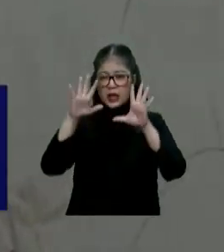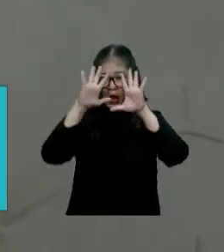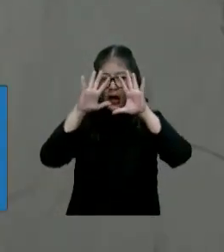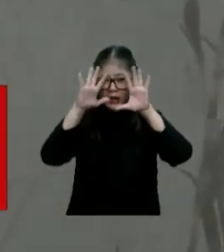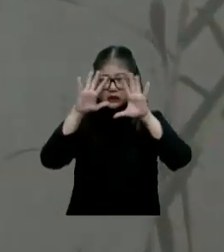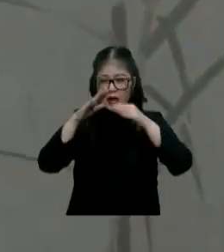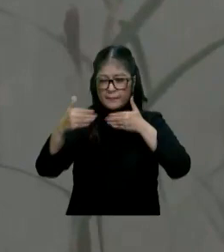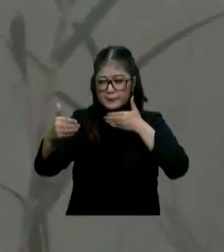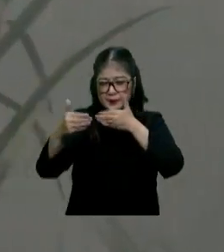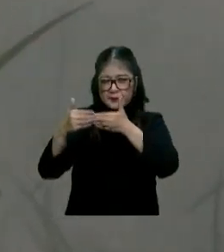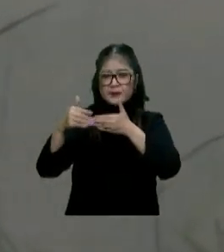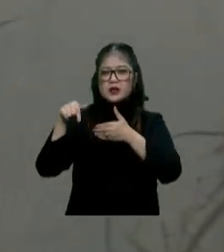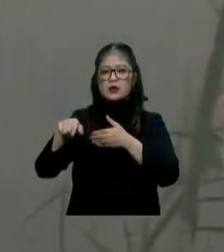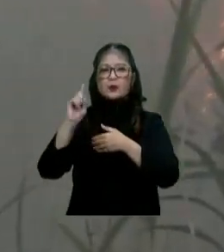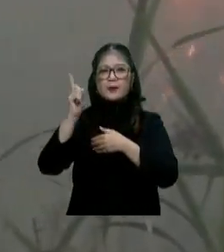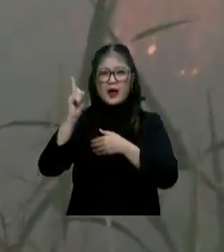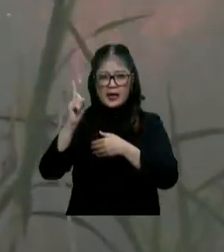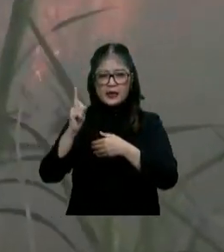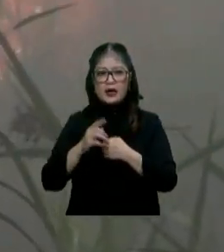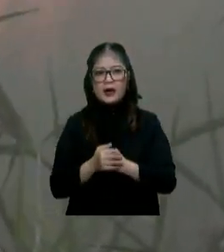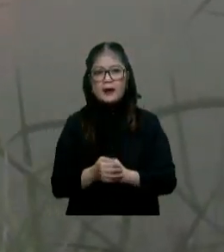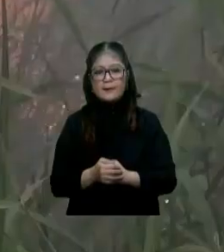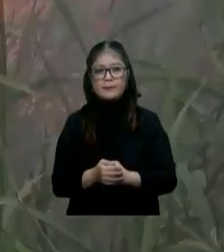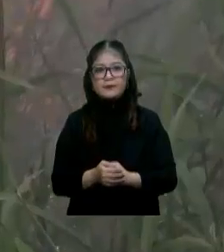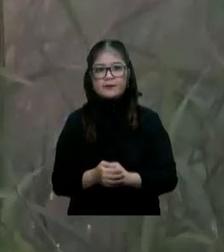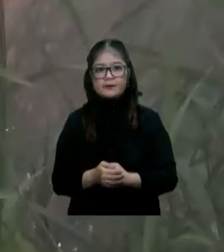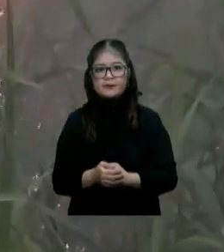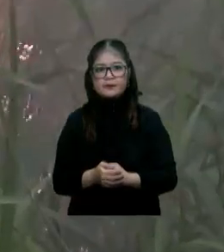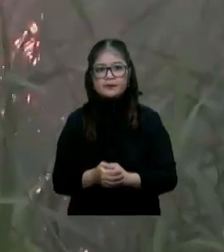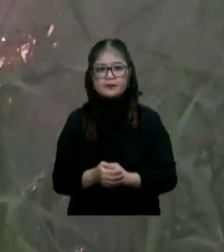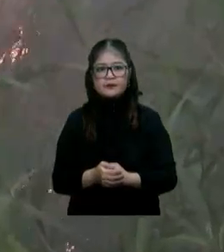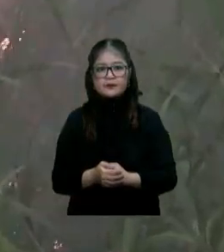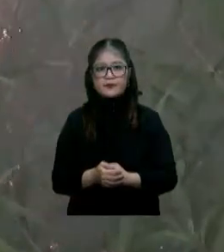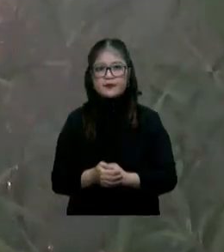membahayakan pengendara. Tim Kontributor iNews melaporkan.